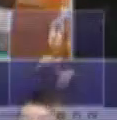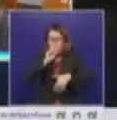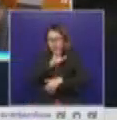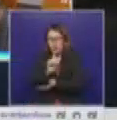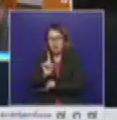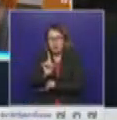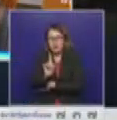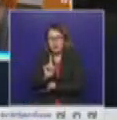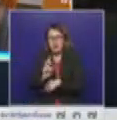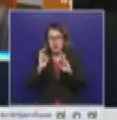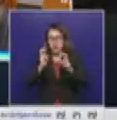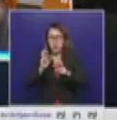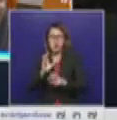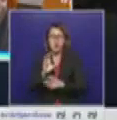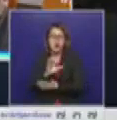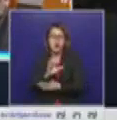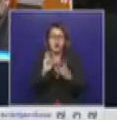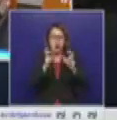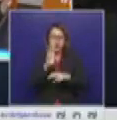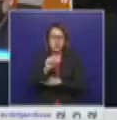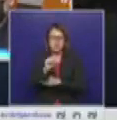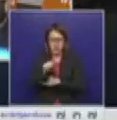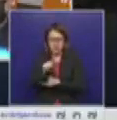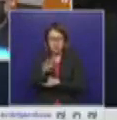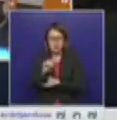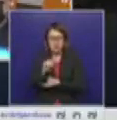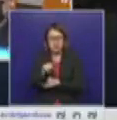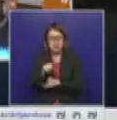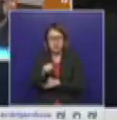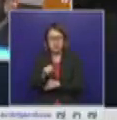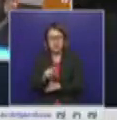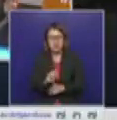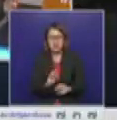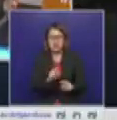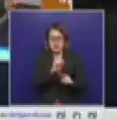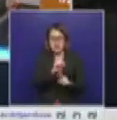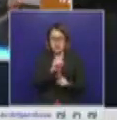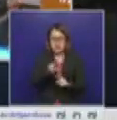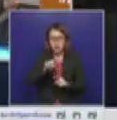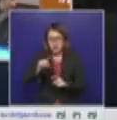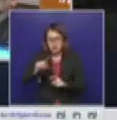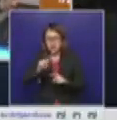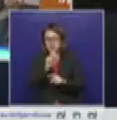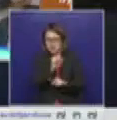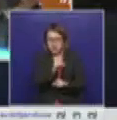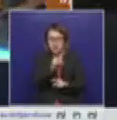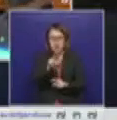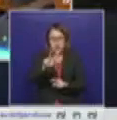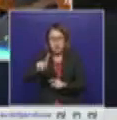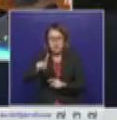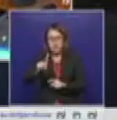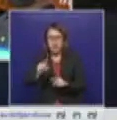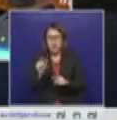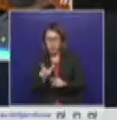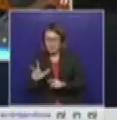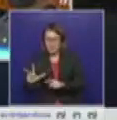ไม่หนาถ้าคุณพวกคุณก็ทำไงได้ล่ะ ค ่ ะ พวกคุณมันพวกคุณมันไม่ต้องมีอะไรต้นทุนต่ำมาต้นทุนต่ำลองการแต่งตั้งอย่